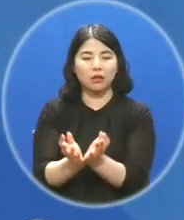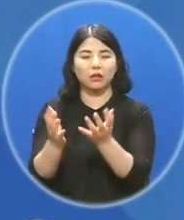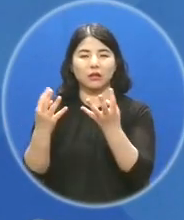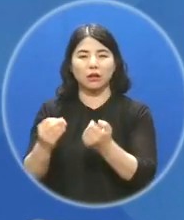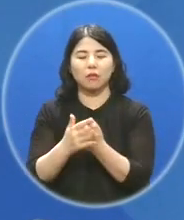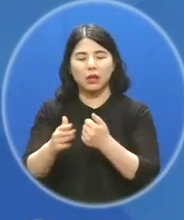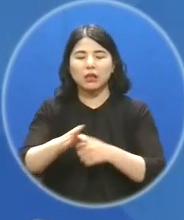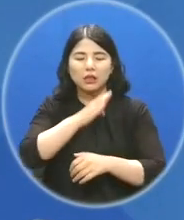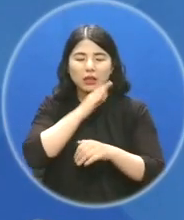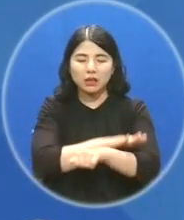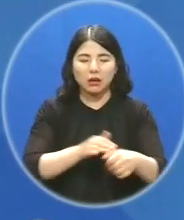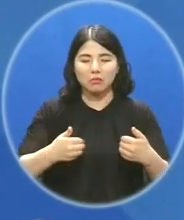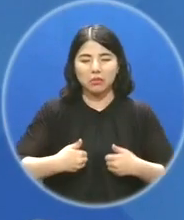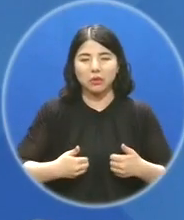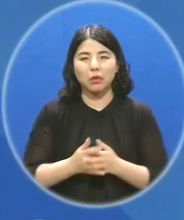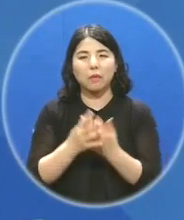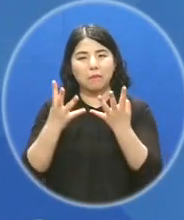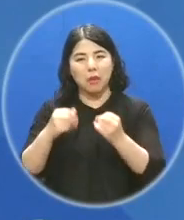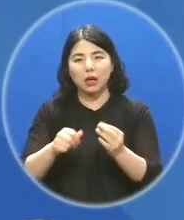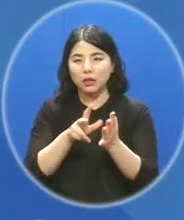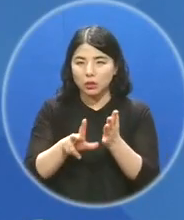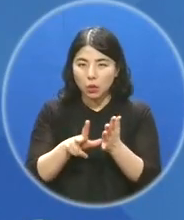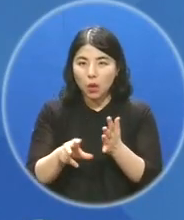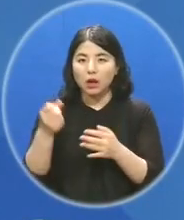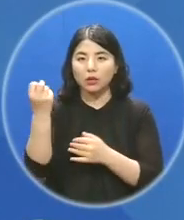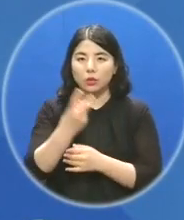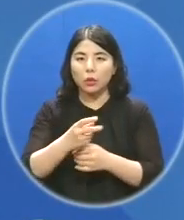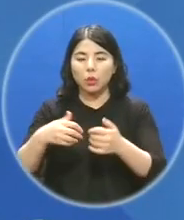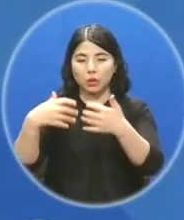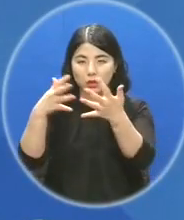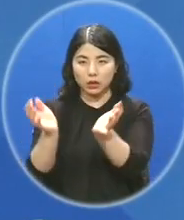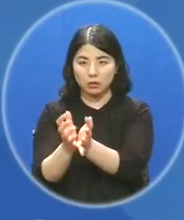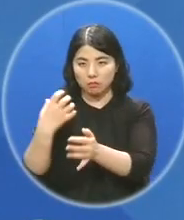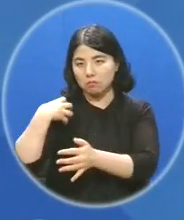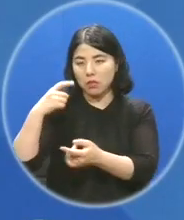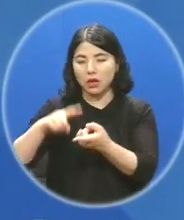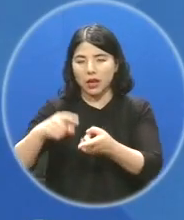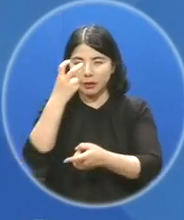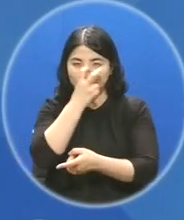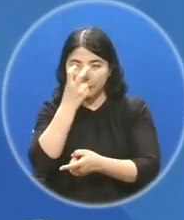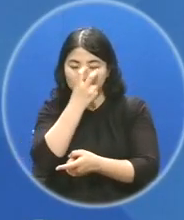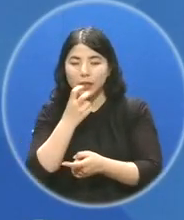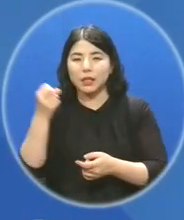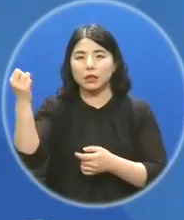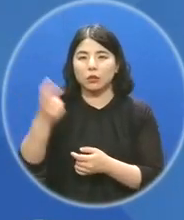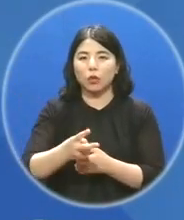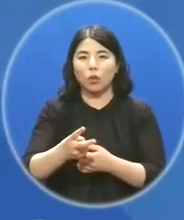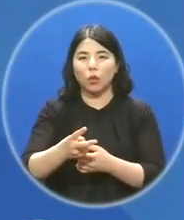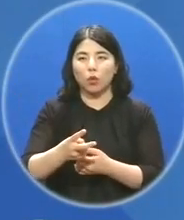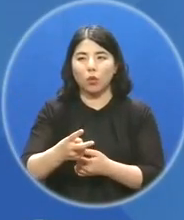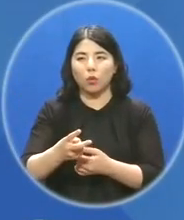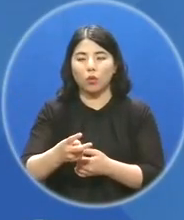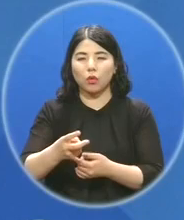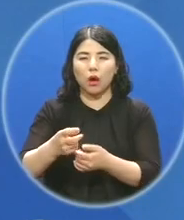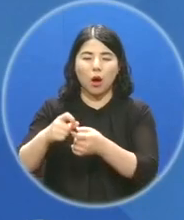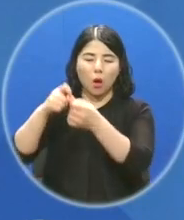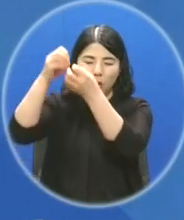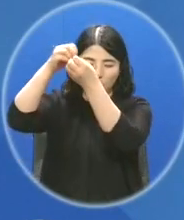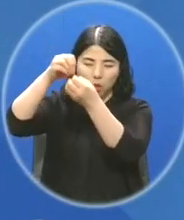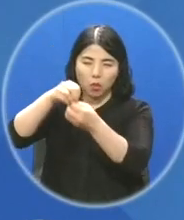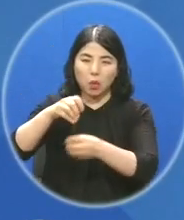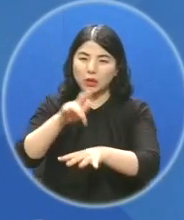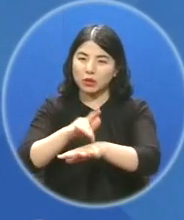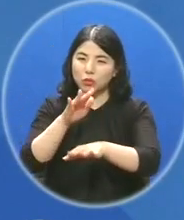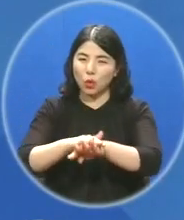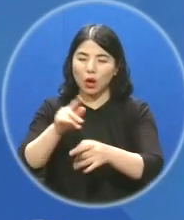진짜 잘하셔야 돼요. 그러니까 네. 많은 조례, 그다음에 집행부에 대한 견제 감시, 그다음에 이런 조금 묵은 관행에 대해서.